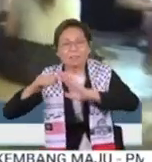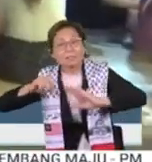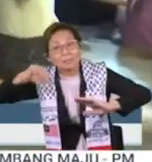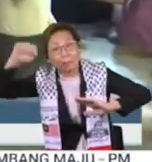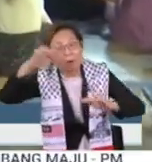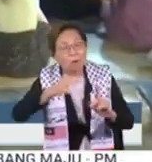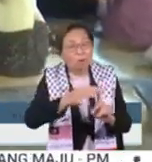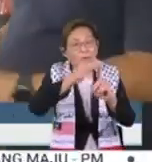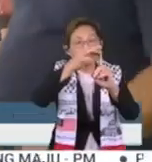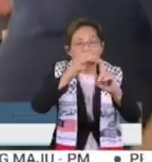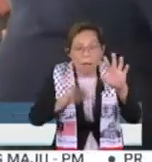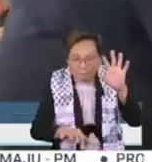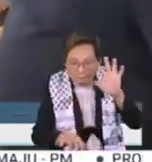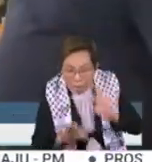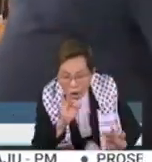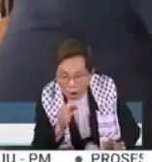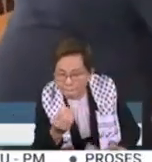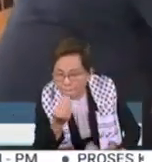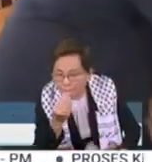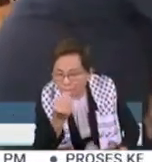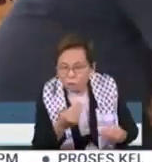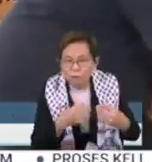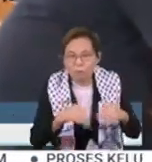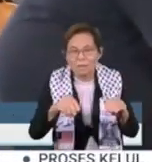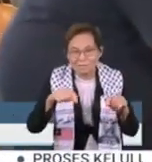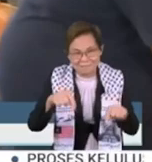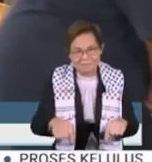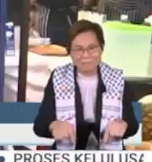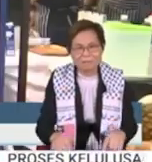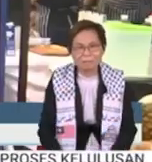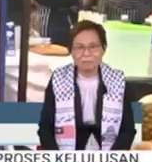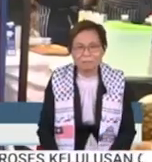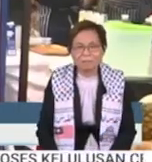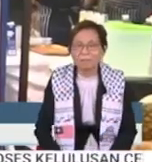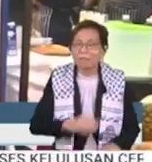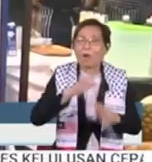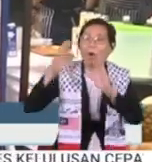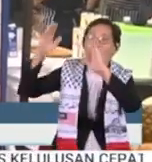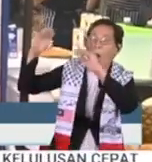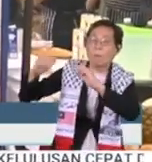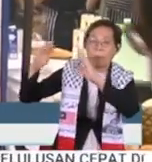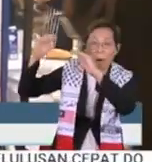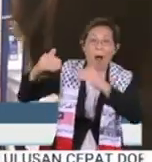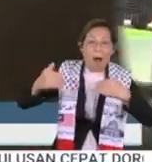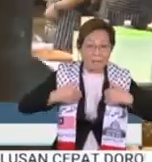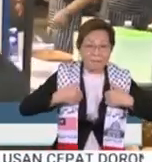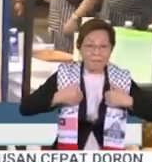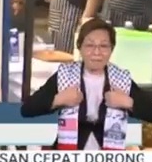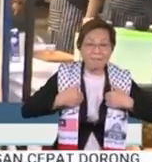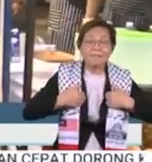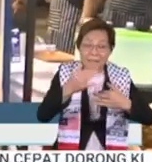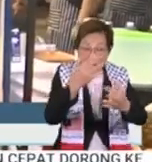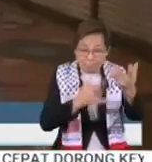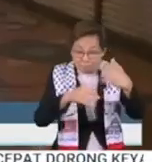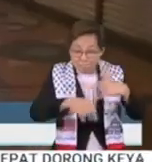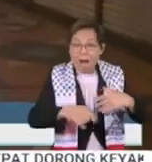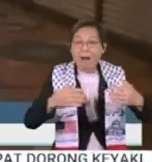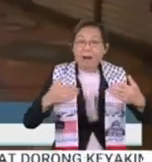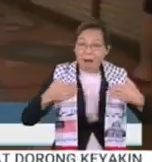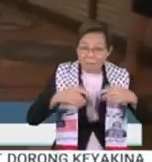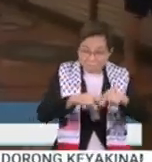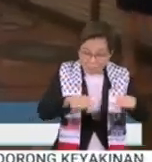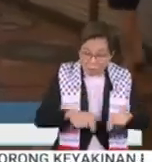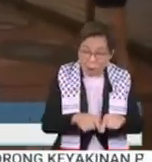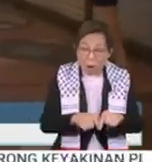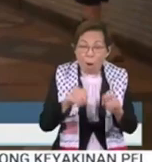Sabah, khususnya pilihan makanan yang dijual di sini. Semoga pewujudan kawasan ini berupaya